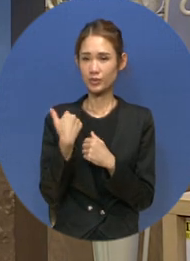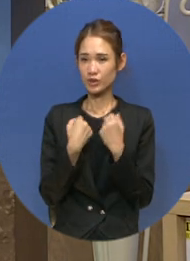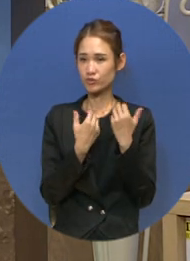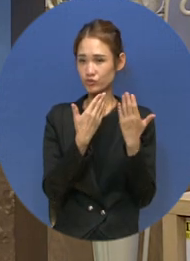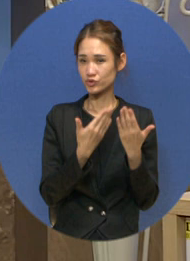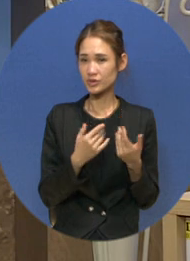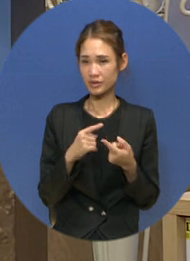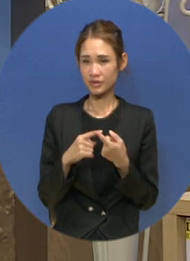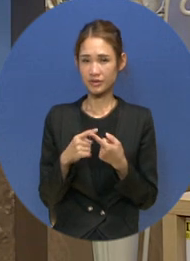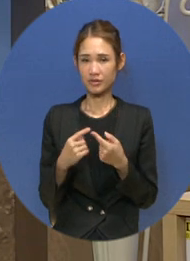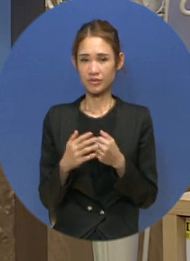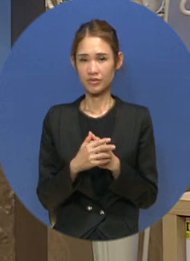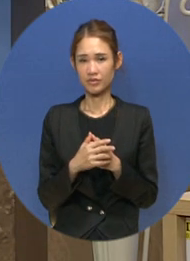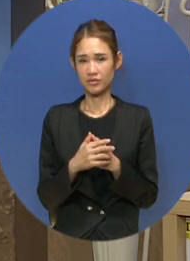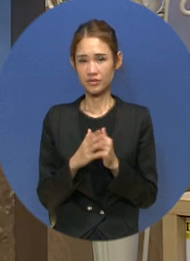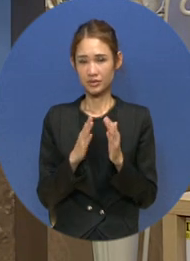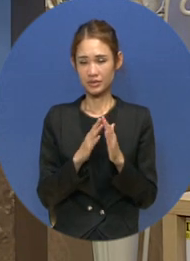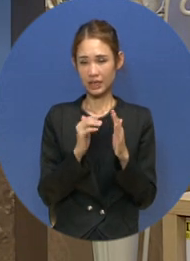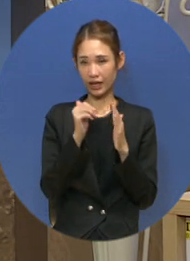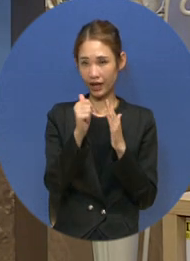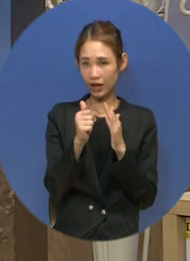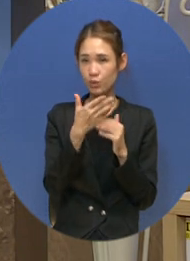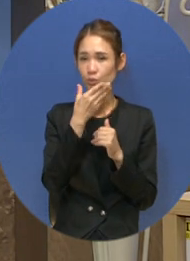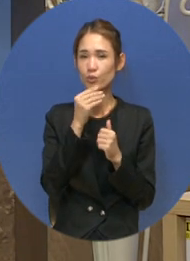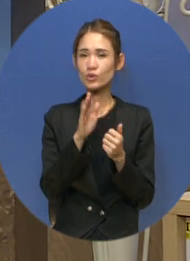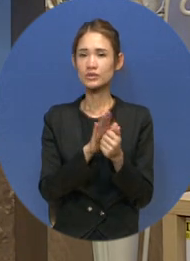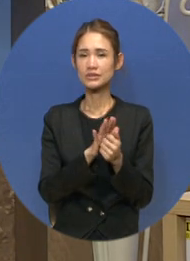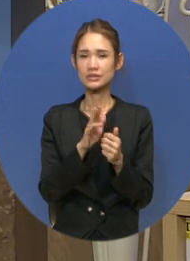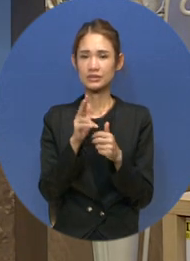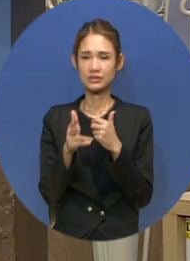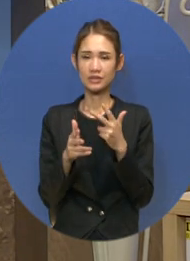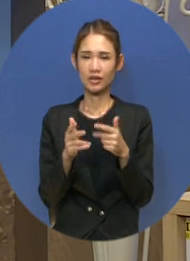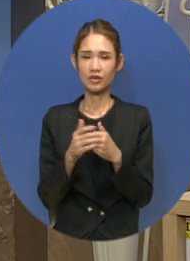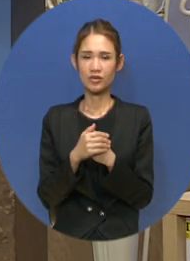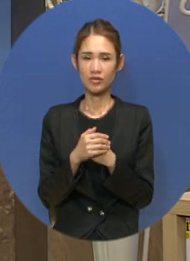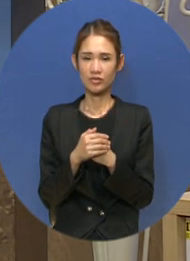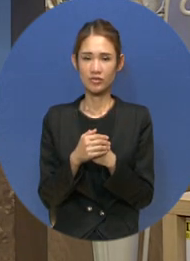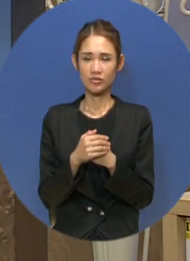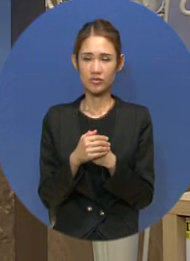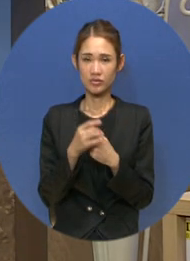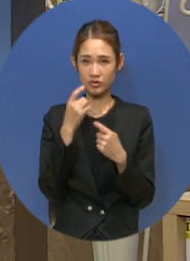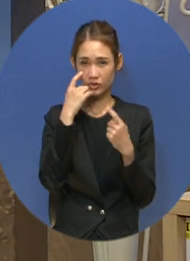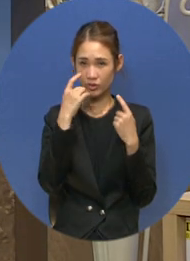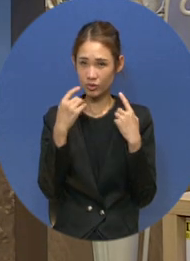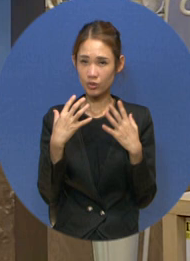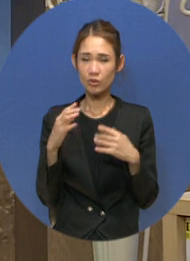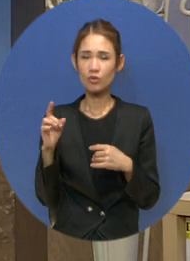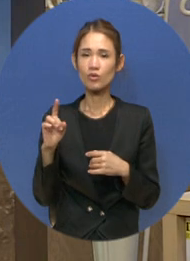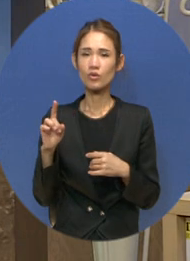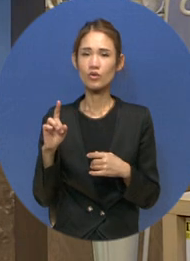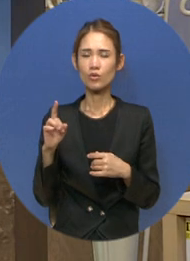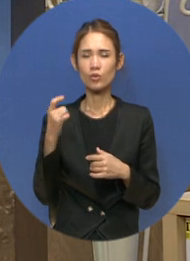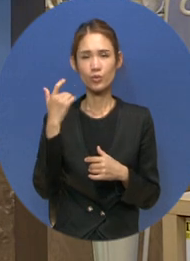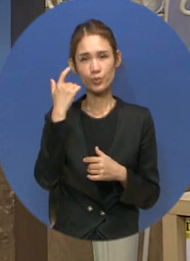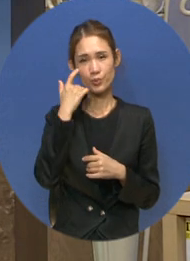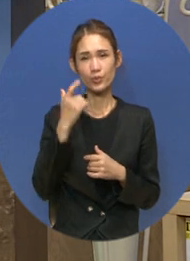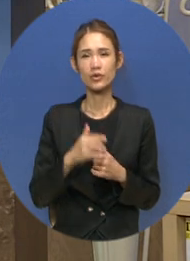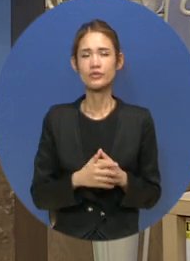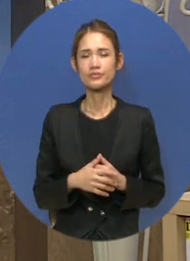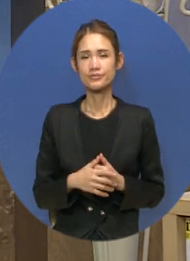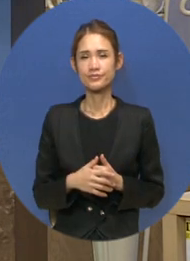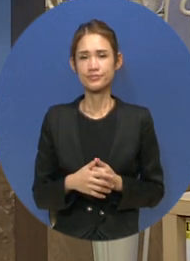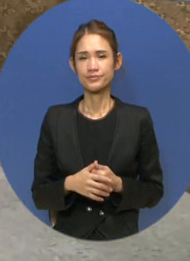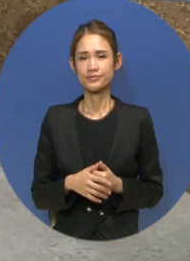말씀을 해주셨다시피 이 제가 네. 복지 사업을 운영하고 계신다고 네, 네. 말씀을 해주셨는데 이 사업은 정확히 네.